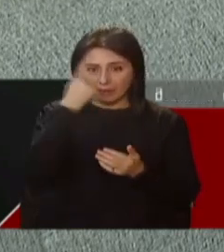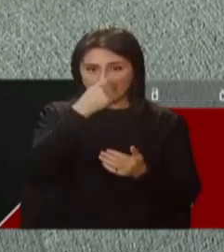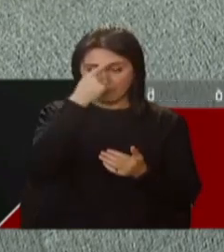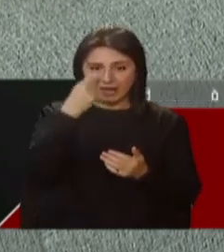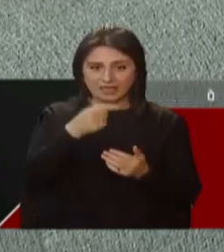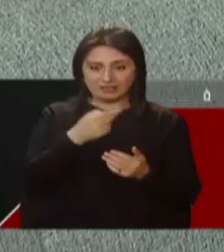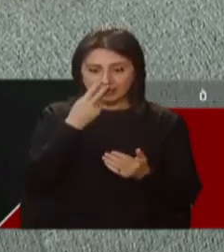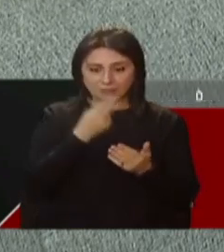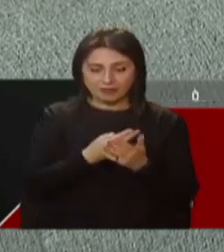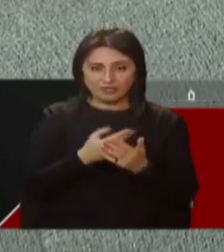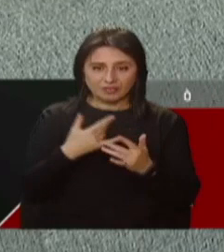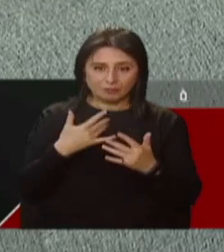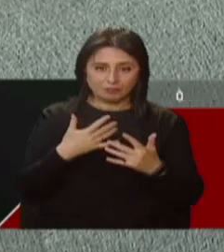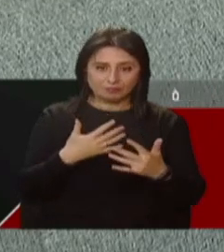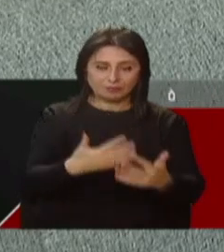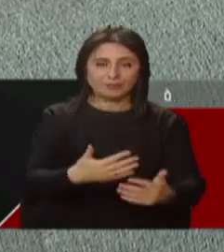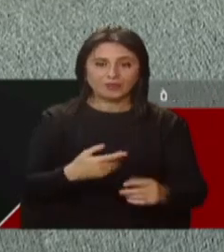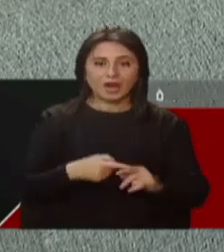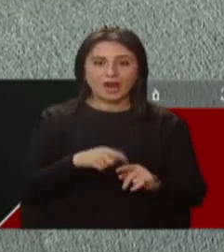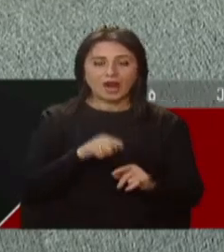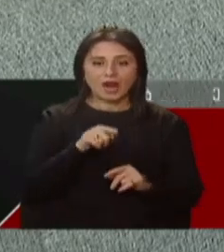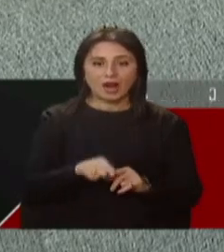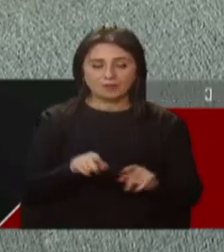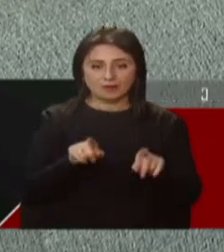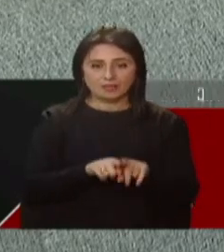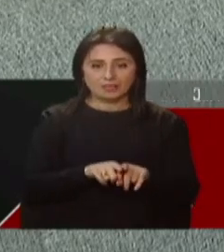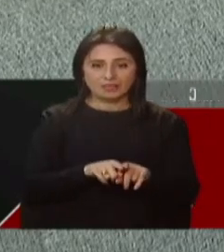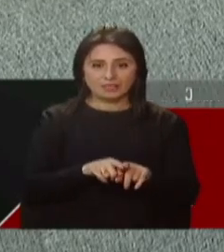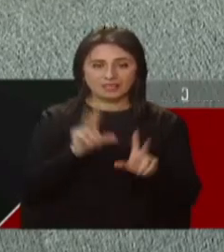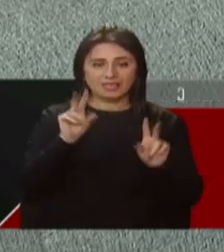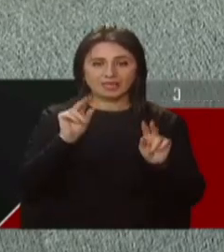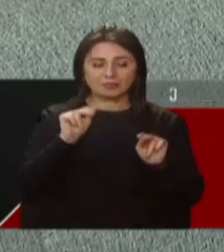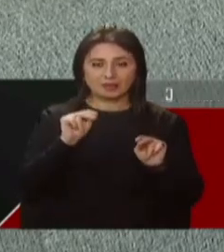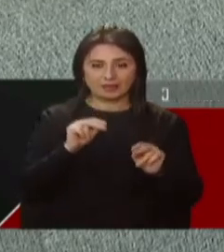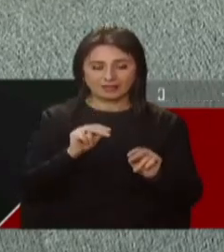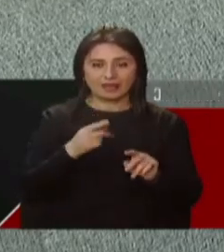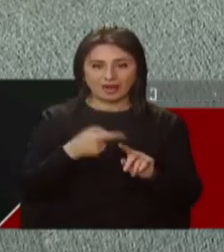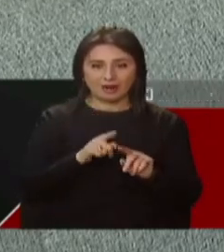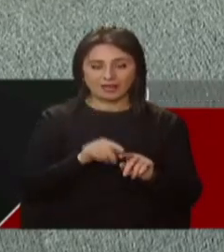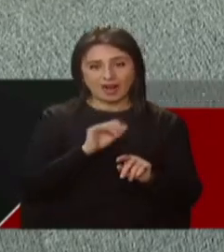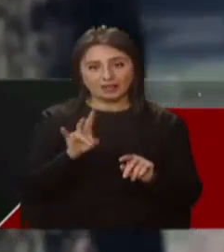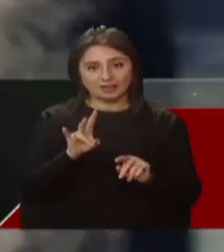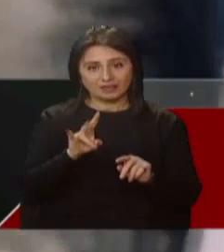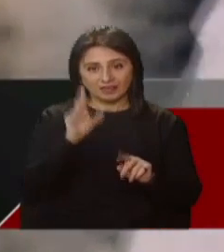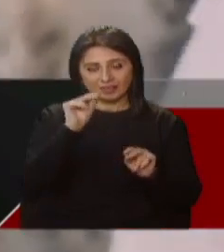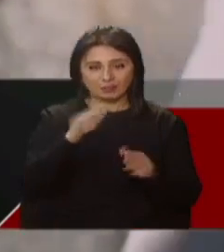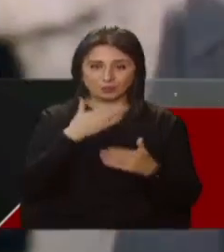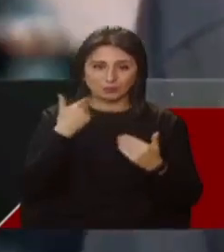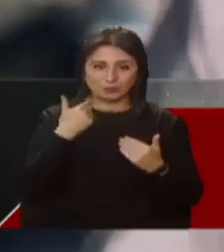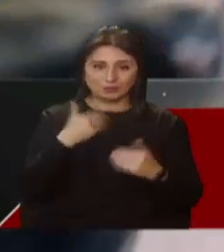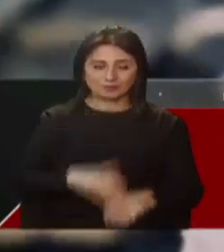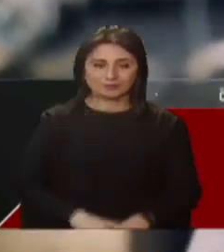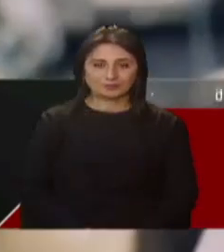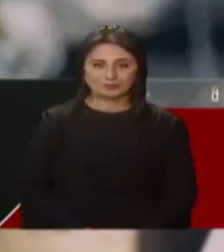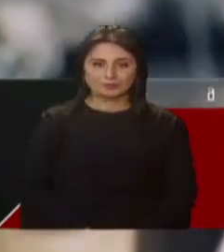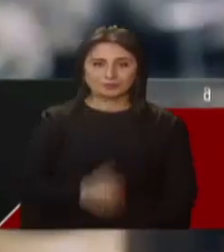ბედის მიხედვით მოძრავებს და ან ესეთია იღბლიანია და ან უიღბლო.